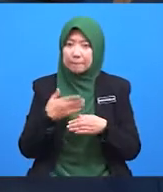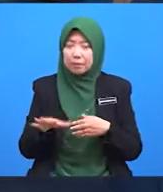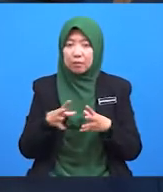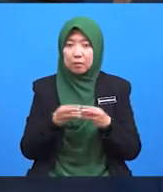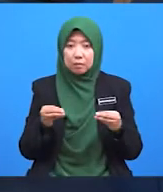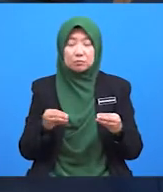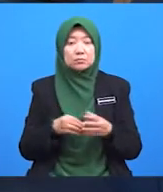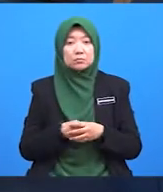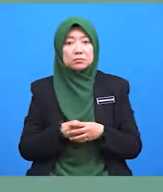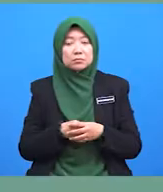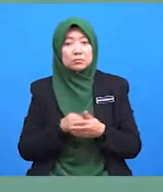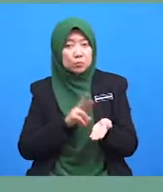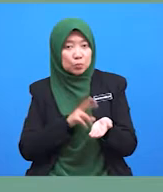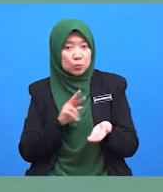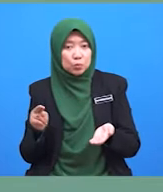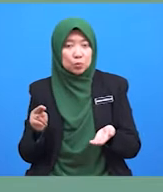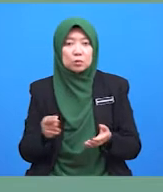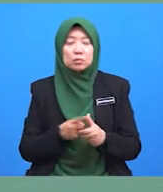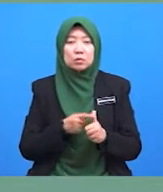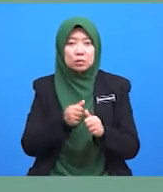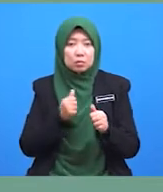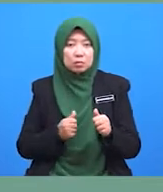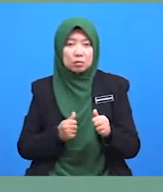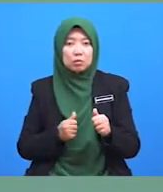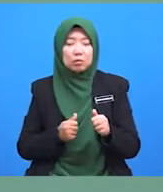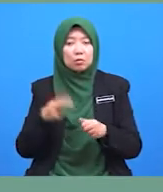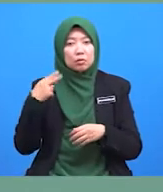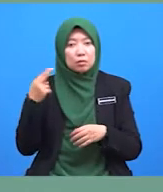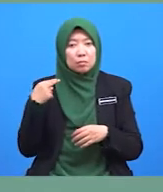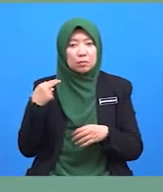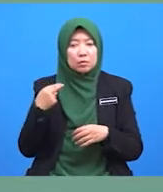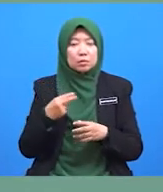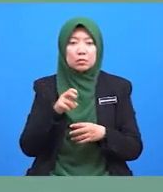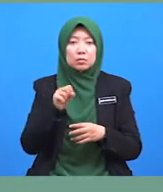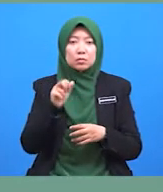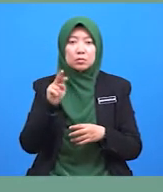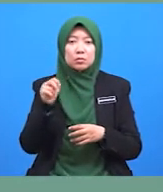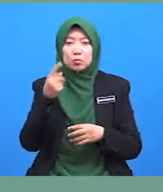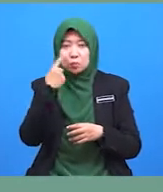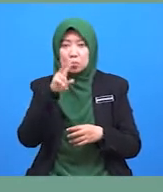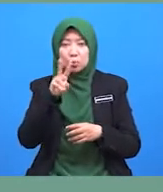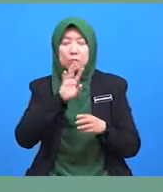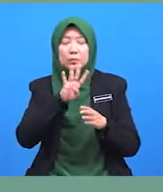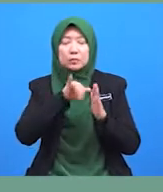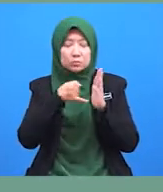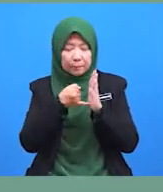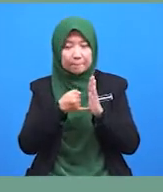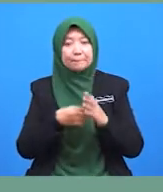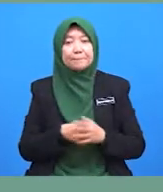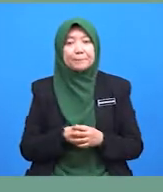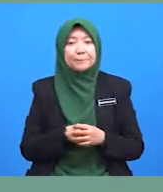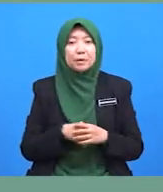selepas melakukan rawatan. Yang pertama, elakkan rawatan haba seperti sauna untuk selama 24